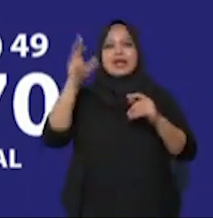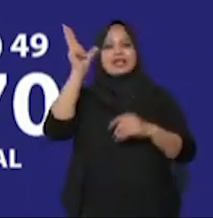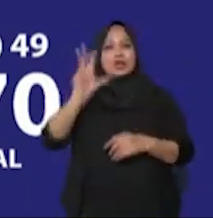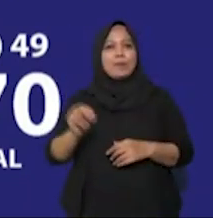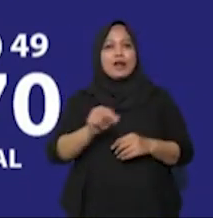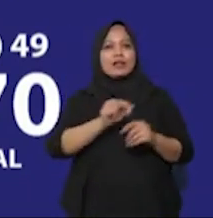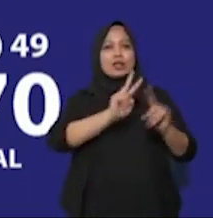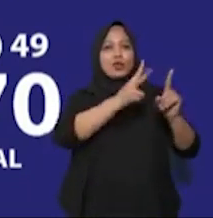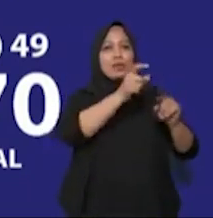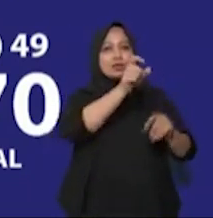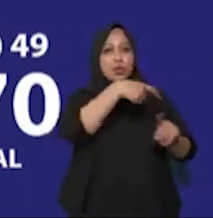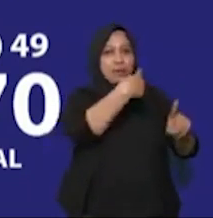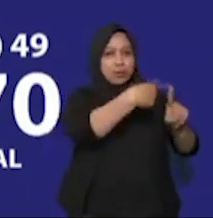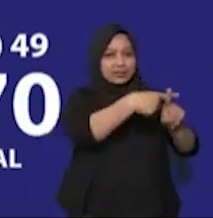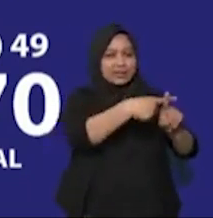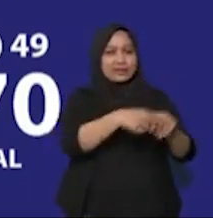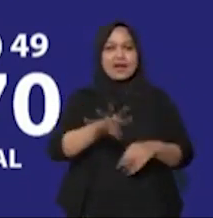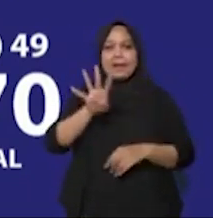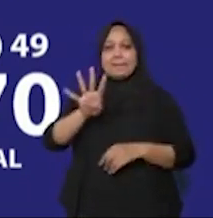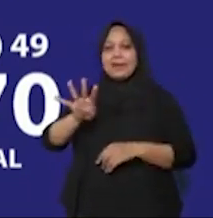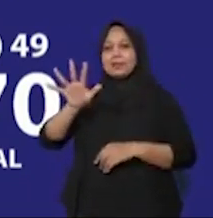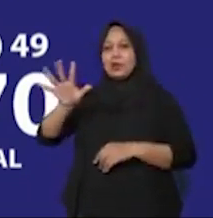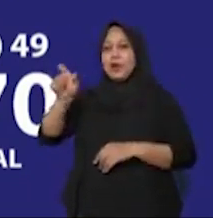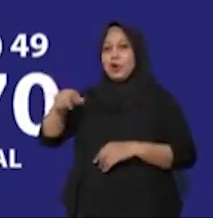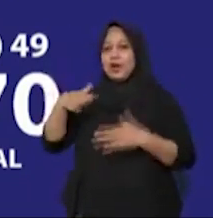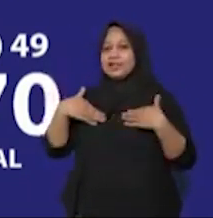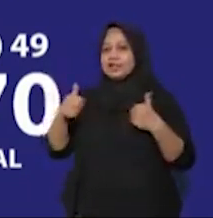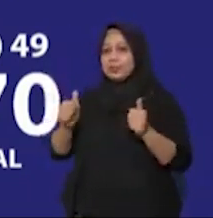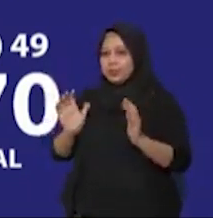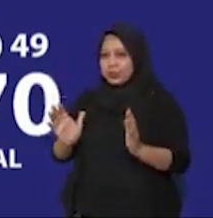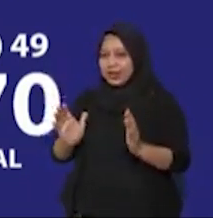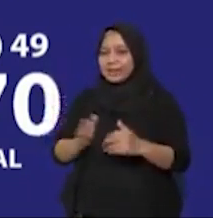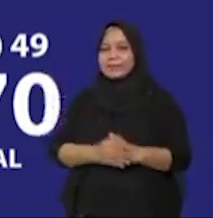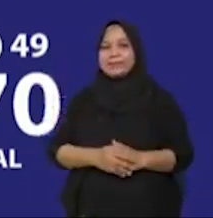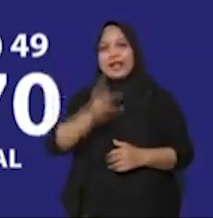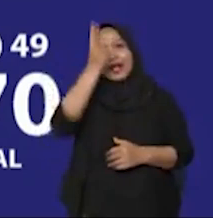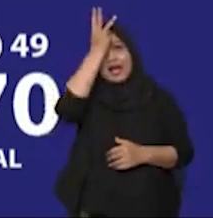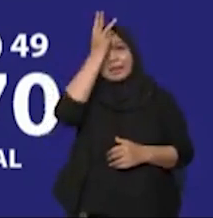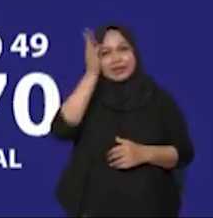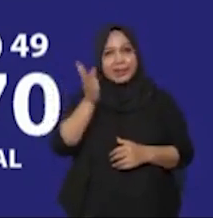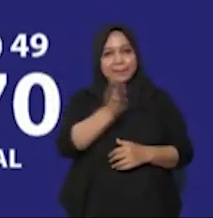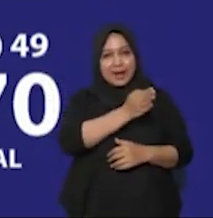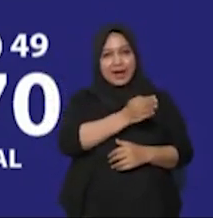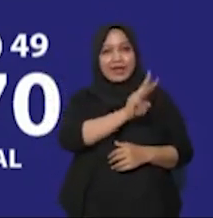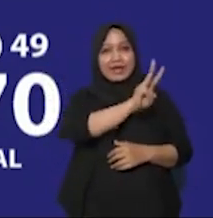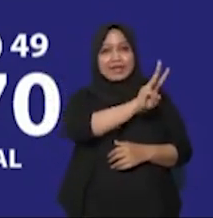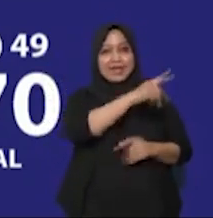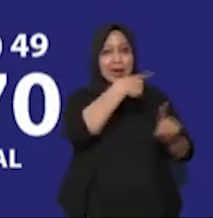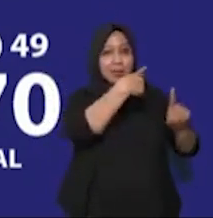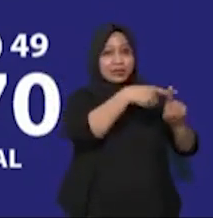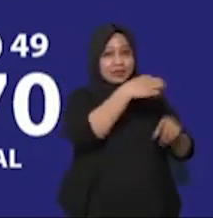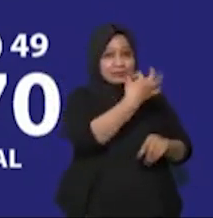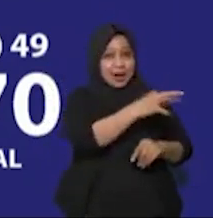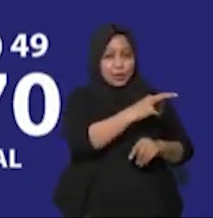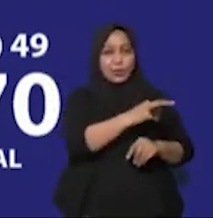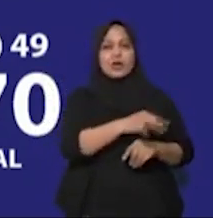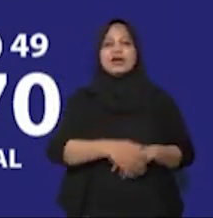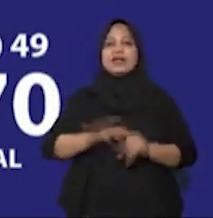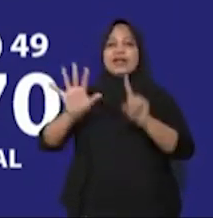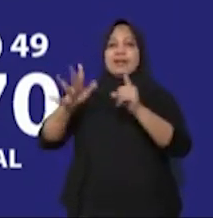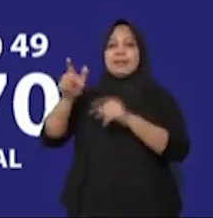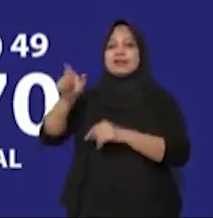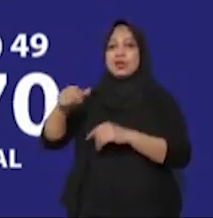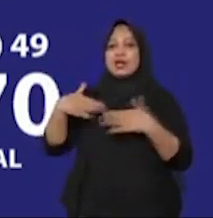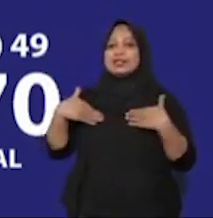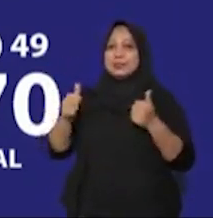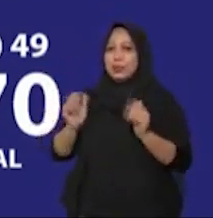Barat 12 orang kasus baru 45 orang sembuh Kalimantan Barat ada tiga kasus baru 15 orang